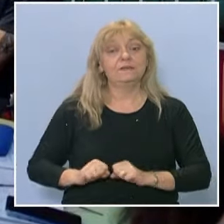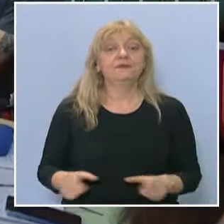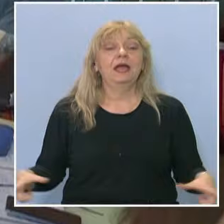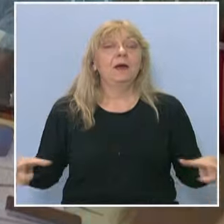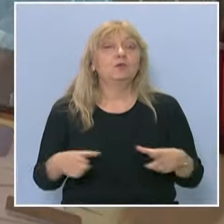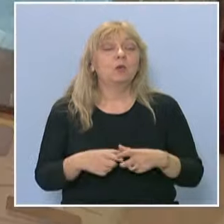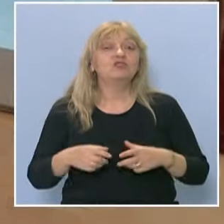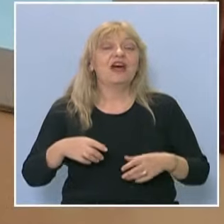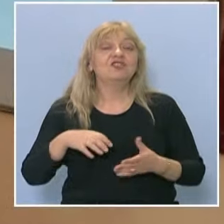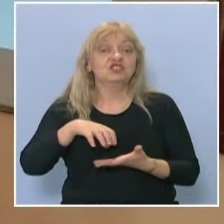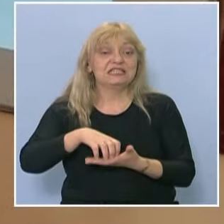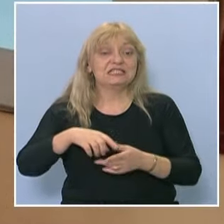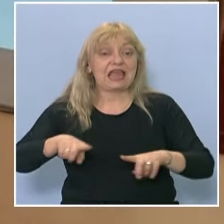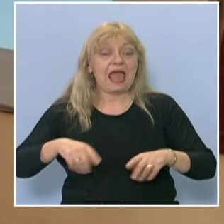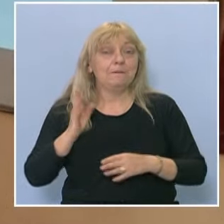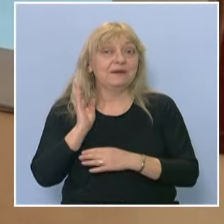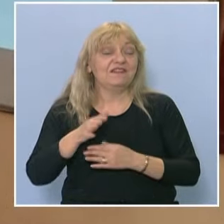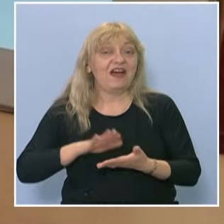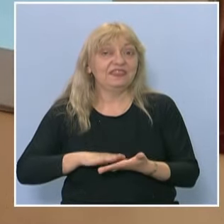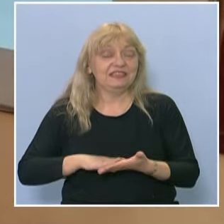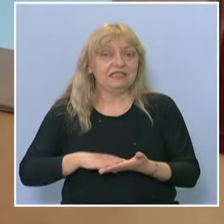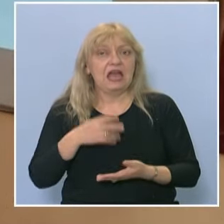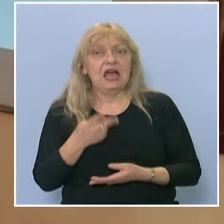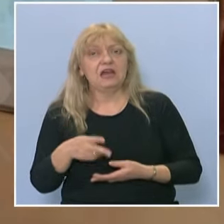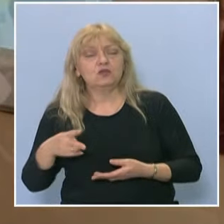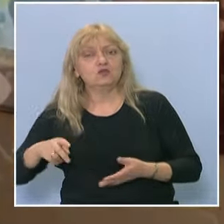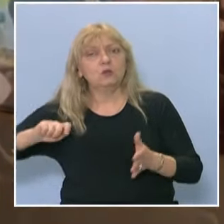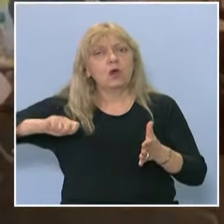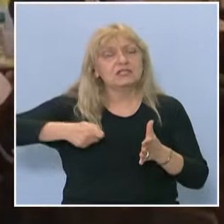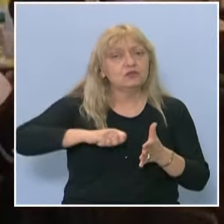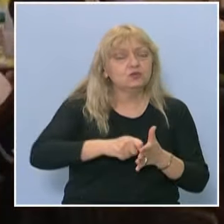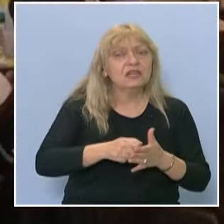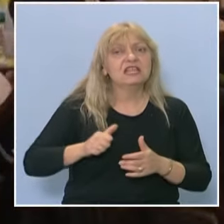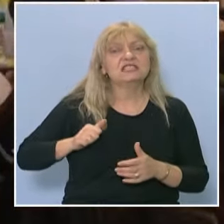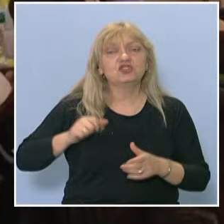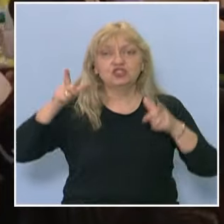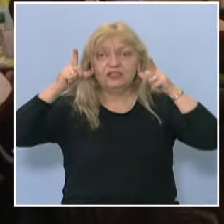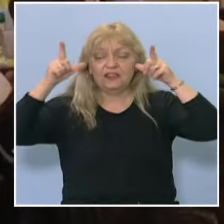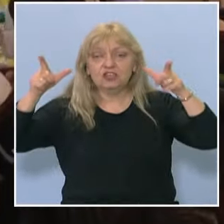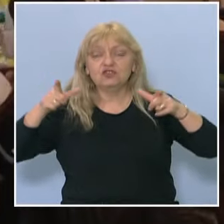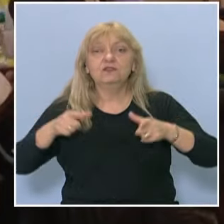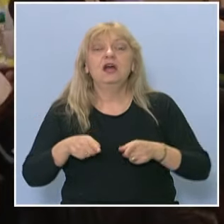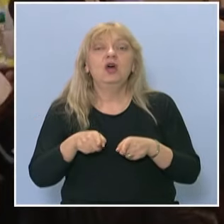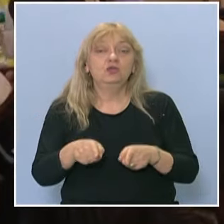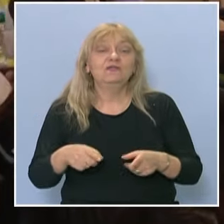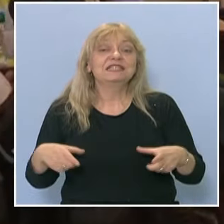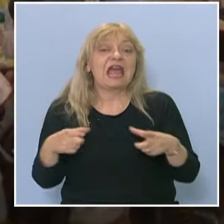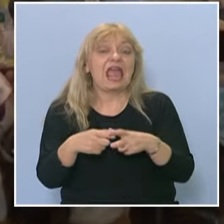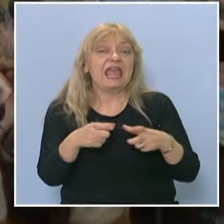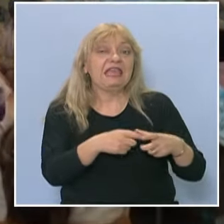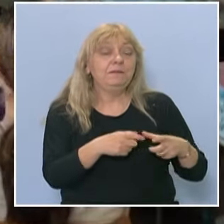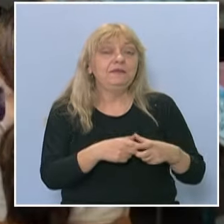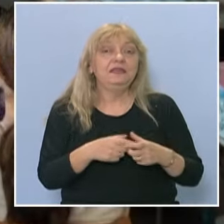Приобщаваща класна стая, права на детето, разнообразие, тормоз, защита на животните и околната среда са сред акцентите за екипите в началното